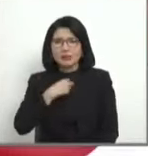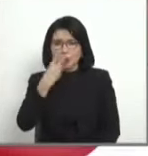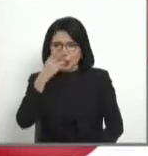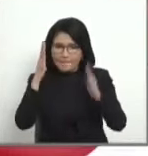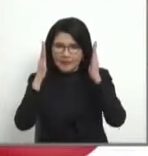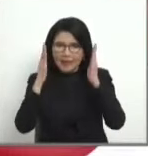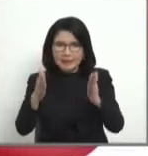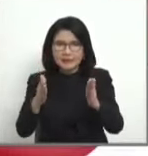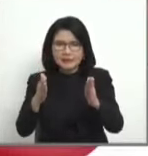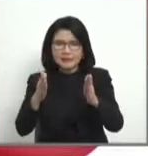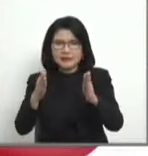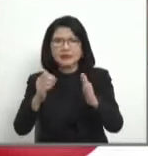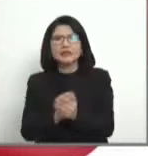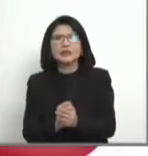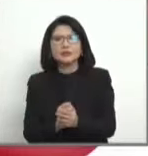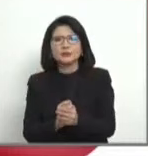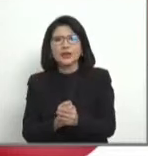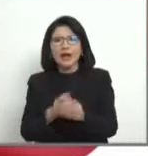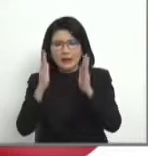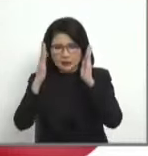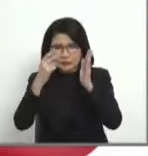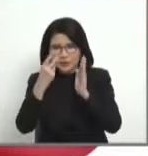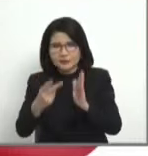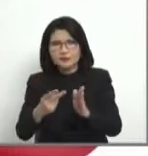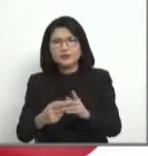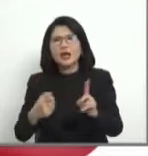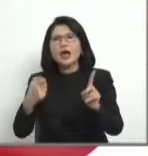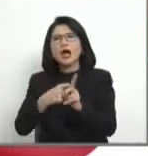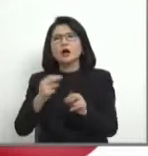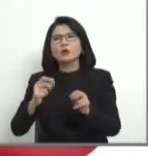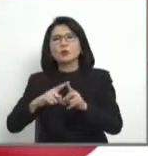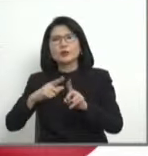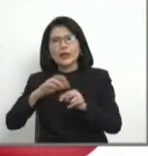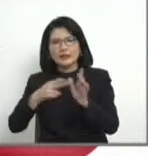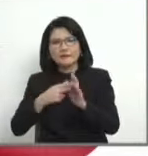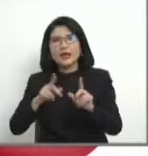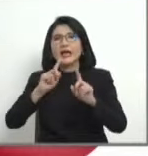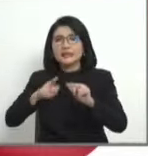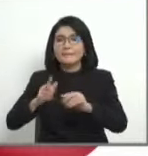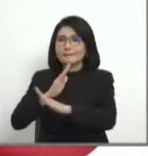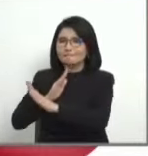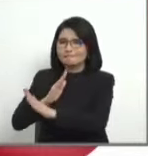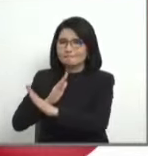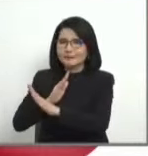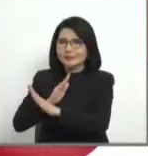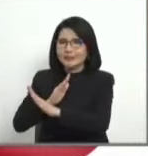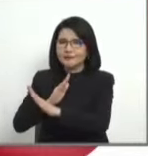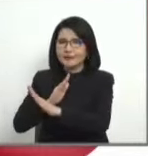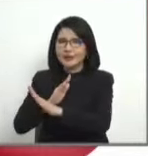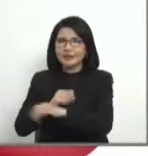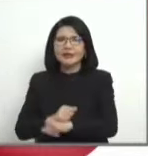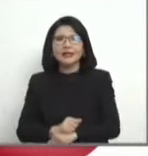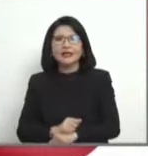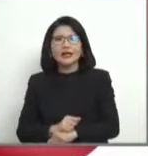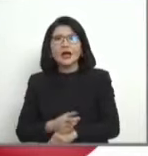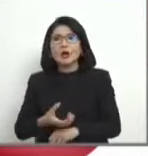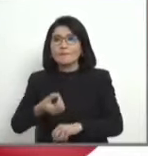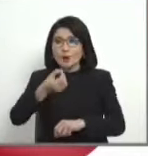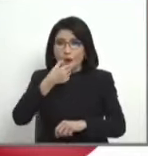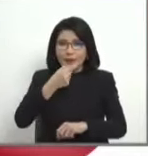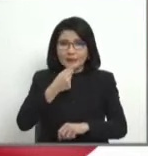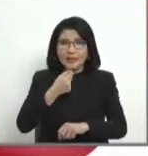aspek kuratifnya. Itu memang betul, harus dikerjakan. Tapi jangan lupa aspek preventifnya. Dan ketika bicara aspek kuratif ada